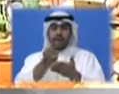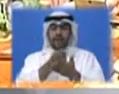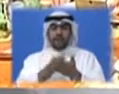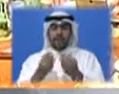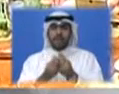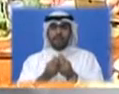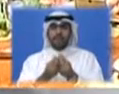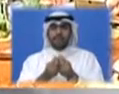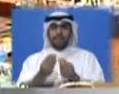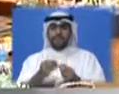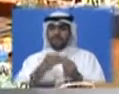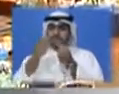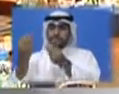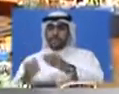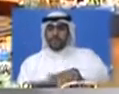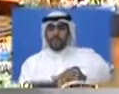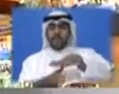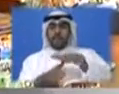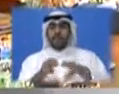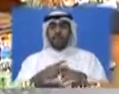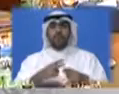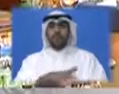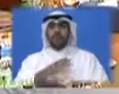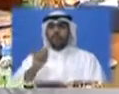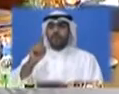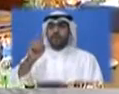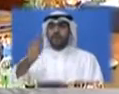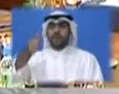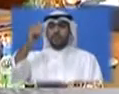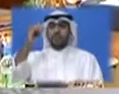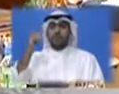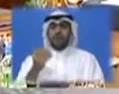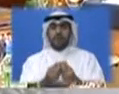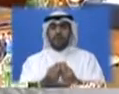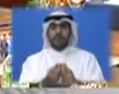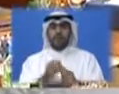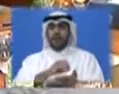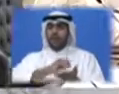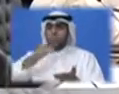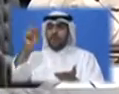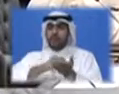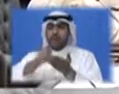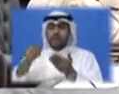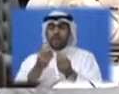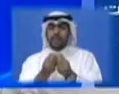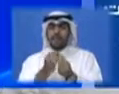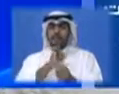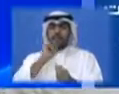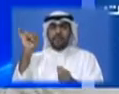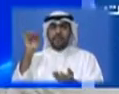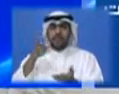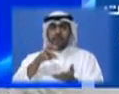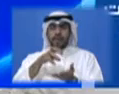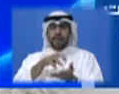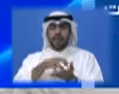الموجهتين لحضرة صاحب السمو الأمير حفظه الله ورعاه من كل من فخامة الرئيس خوسيه إدوارد دوس